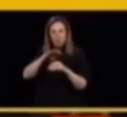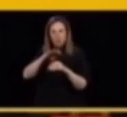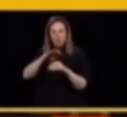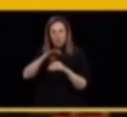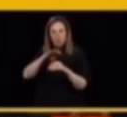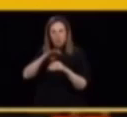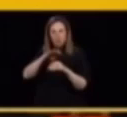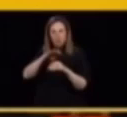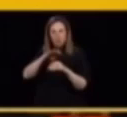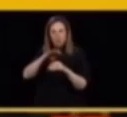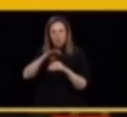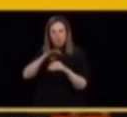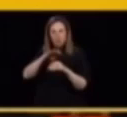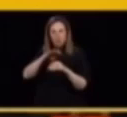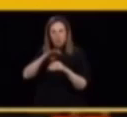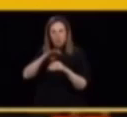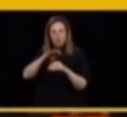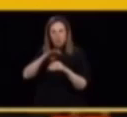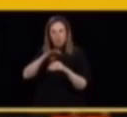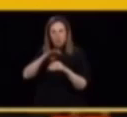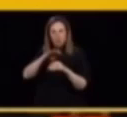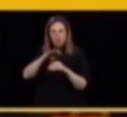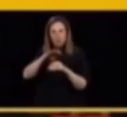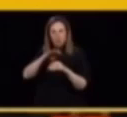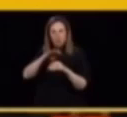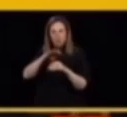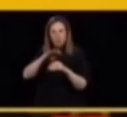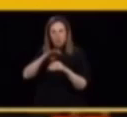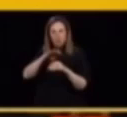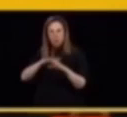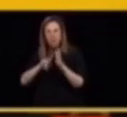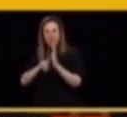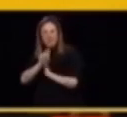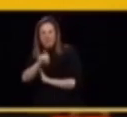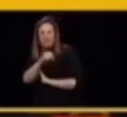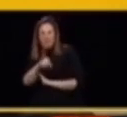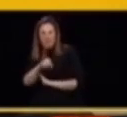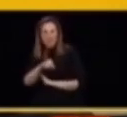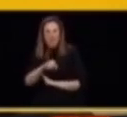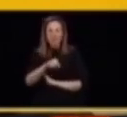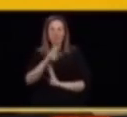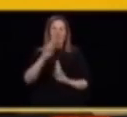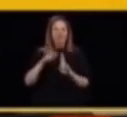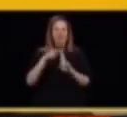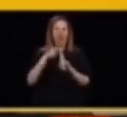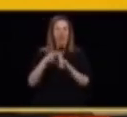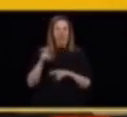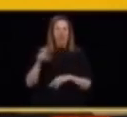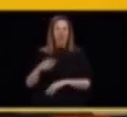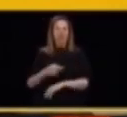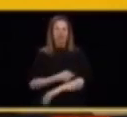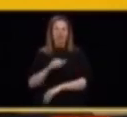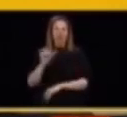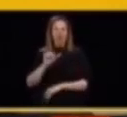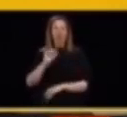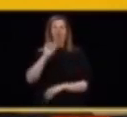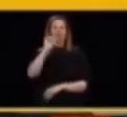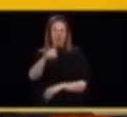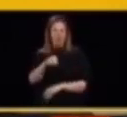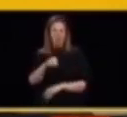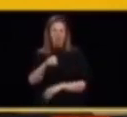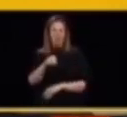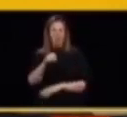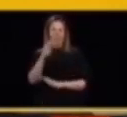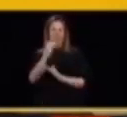pas tous ceux qui nous disent qu'ils sont morts de la COVID-19. Regardez la réponse de Niouf, là, d'Arruda. Il faut comprendre que la très grande majorité des